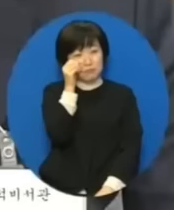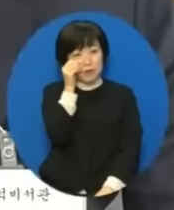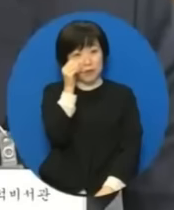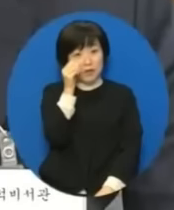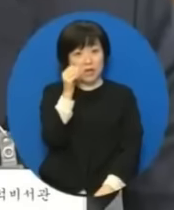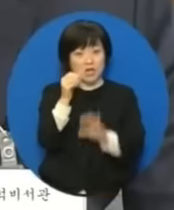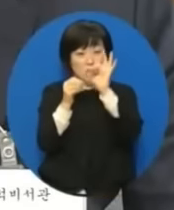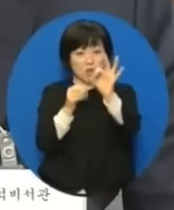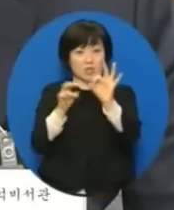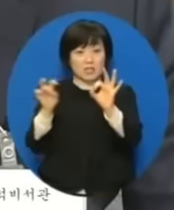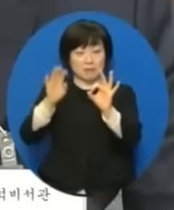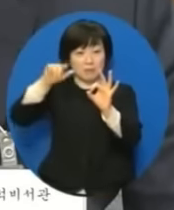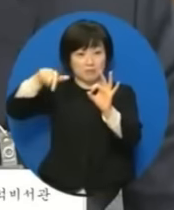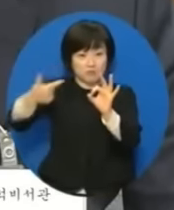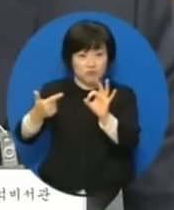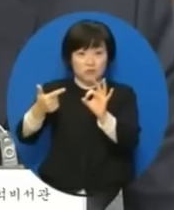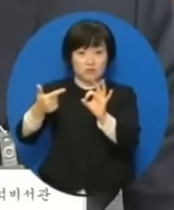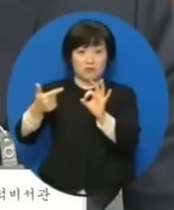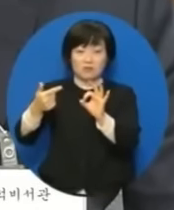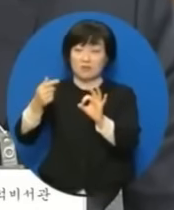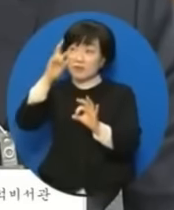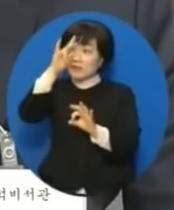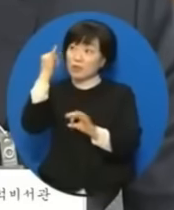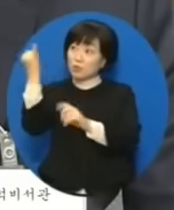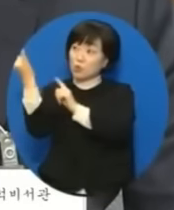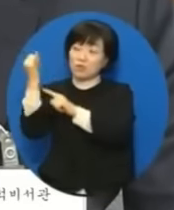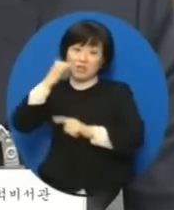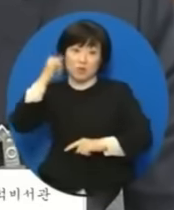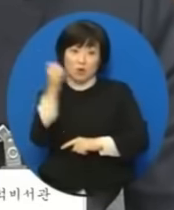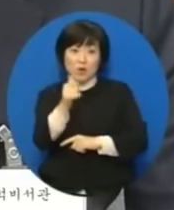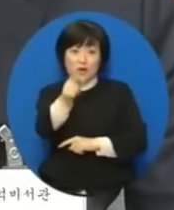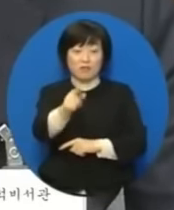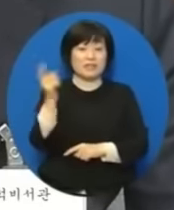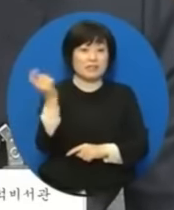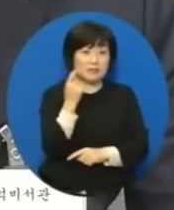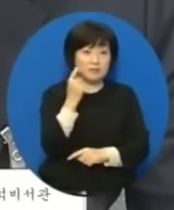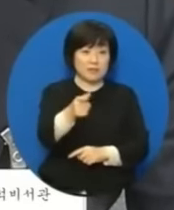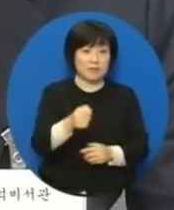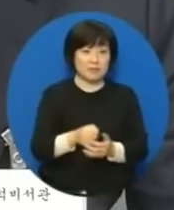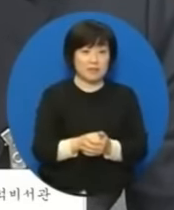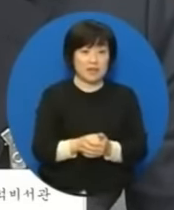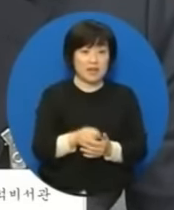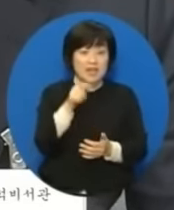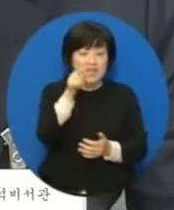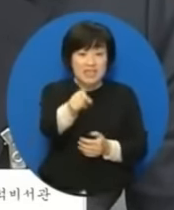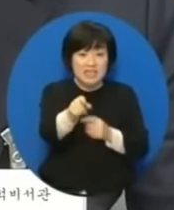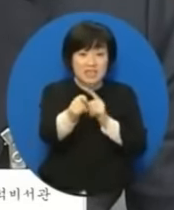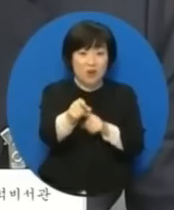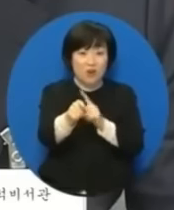거짓말입니다. 이거를 숨기기 위해서 압수수색을 못하게 하려고 했던 겁니다. 아닙니까?